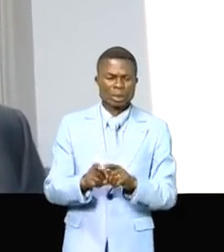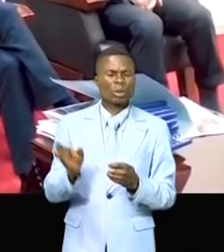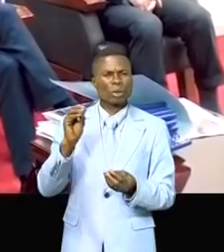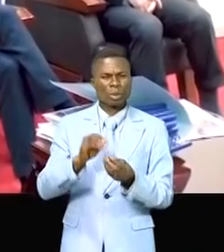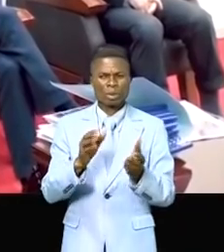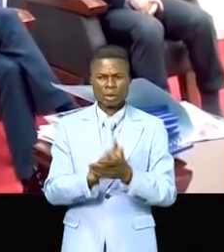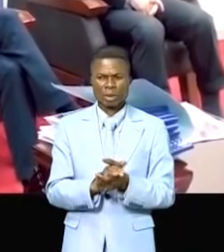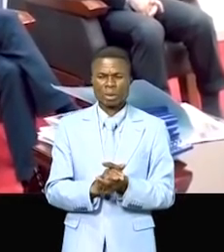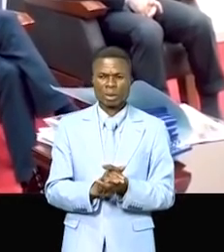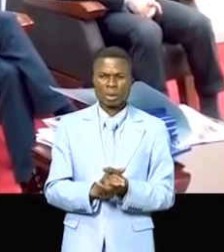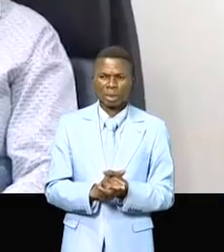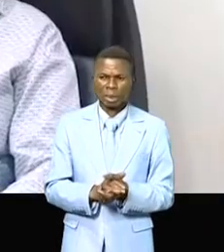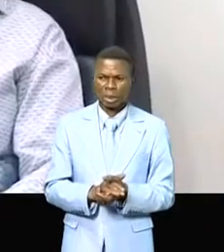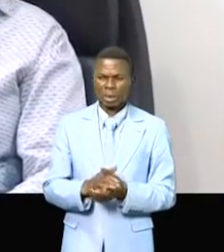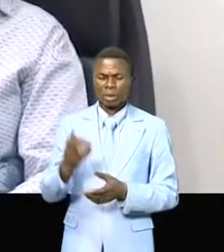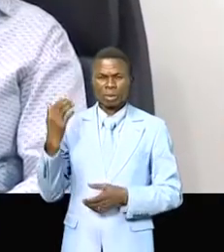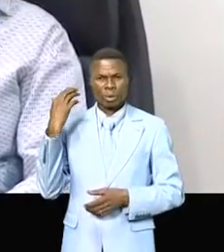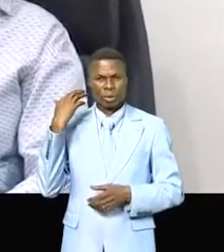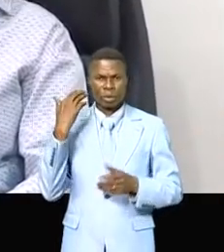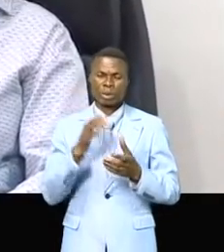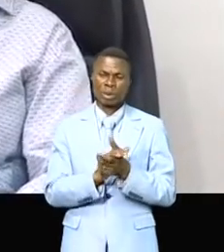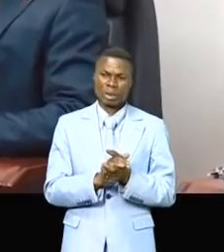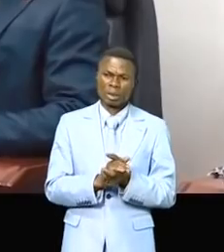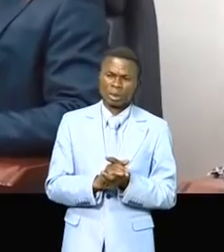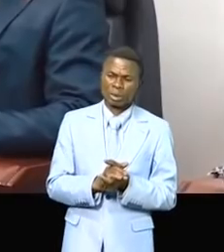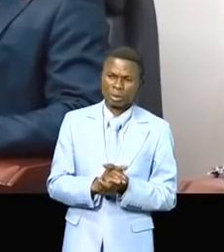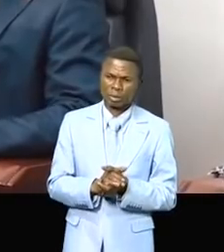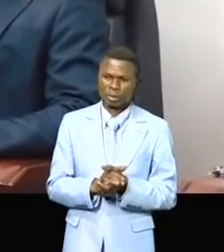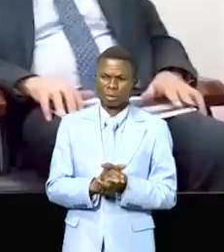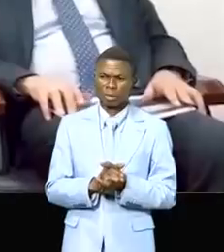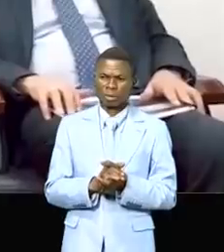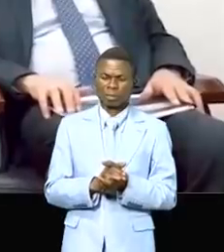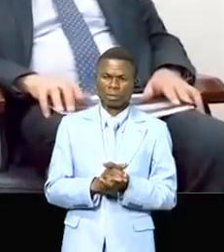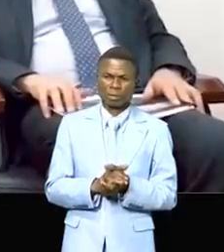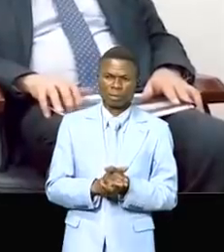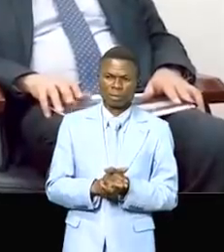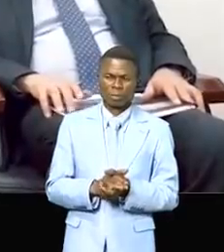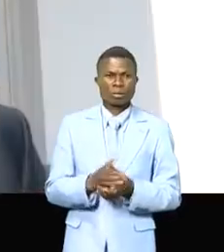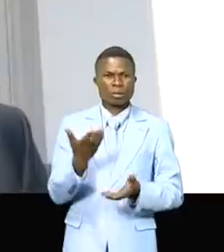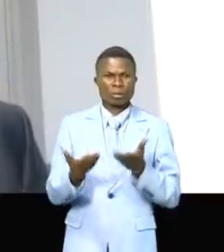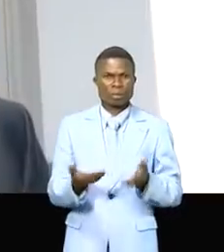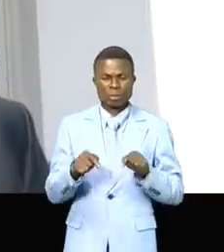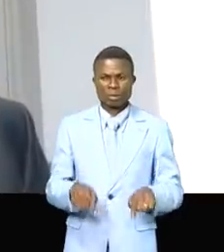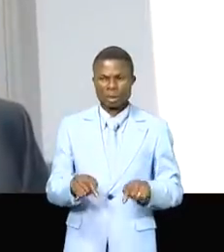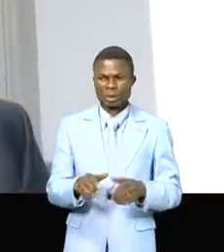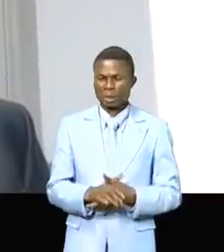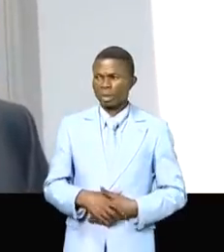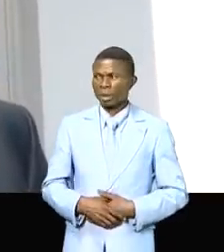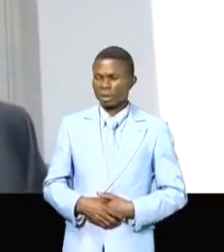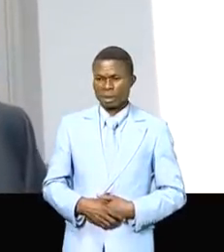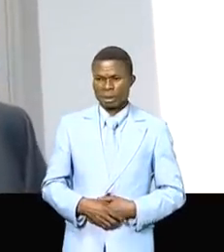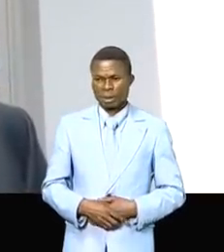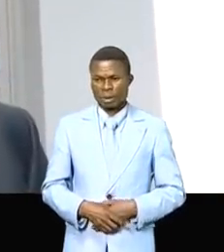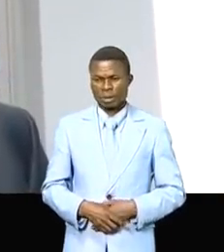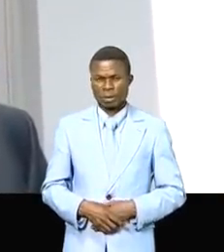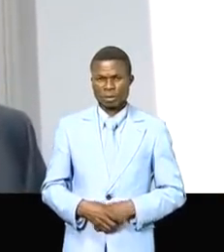bien. Voyant le cours des prix du cuivre et du cobalt, nous pensons qu'effectivement ça va bénéficier